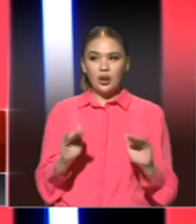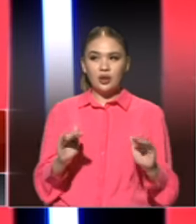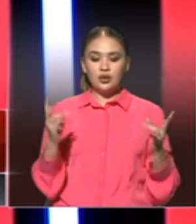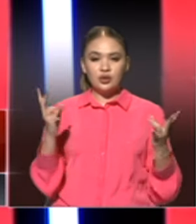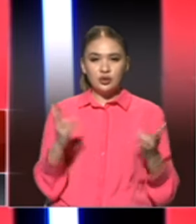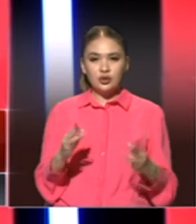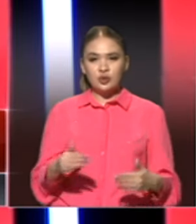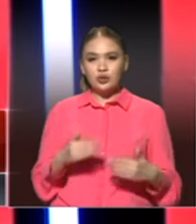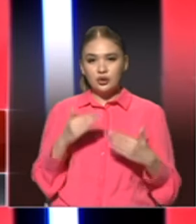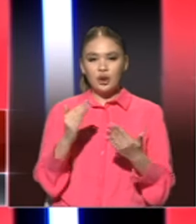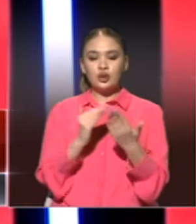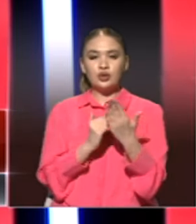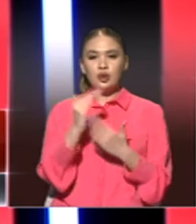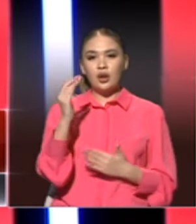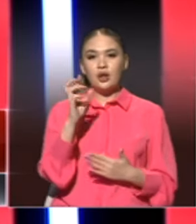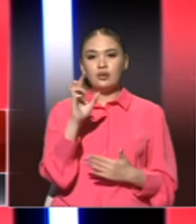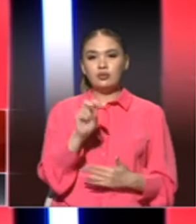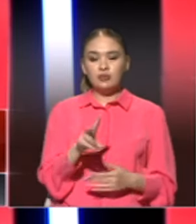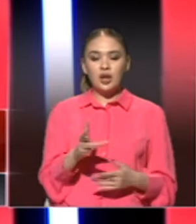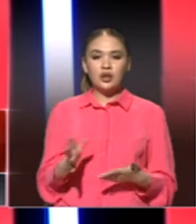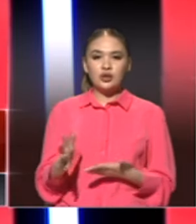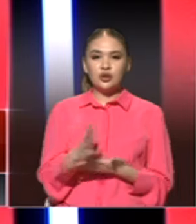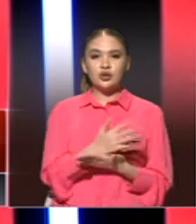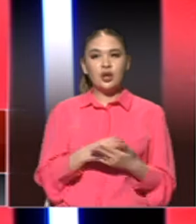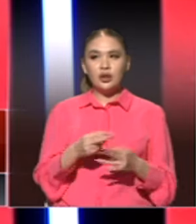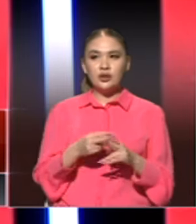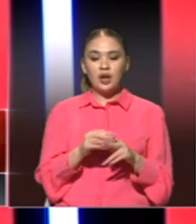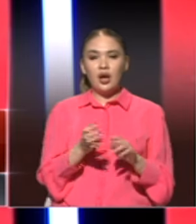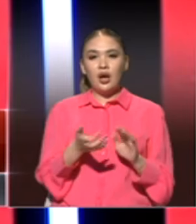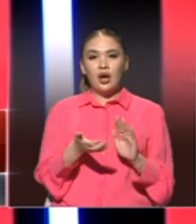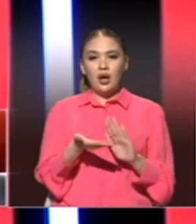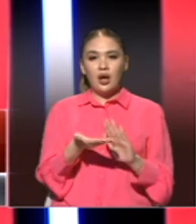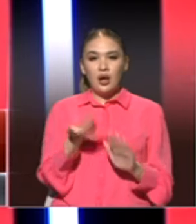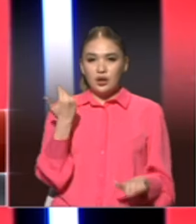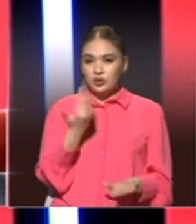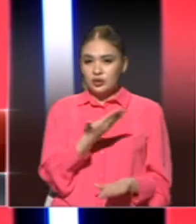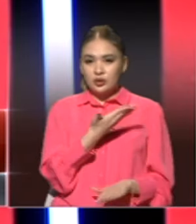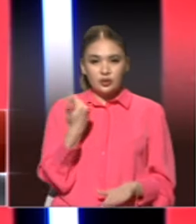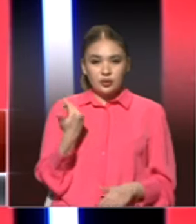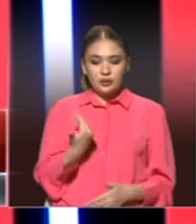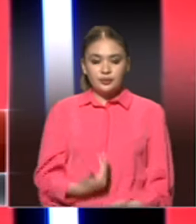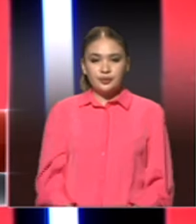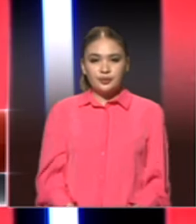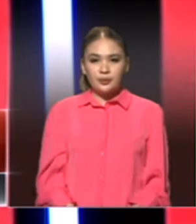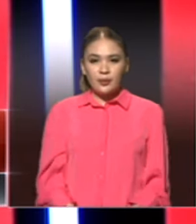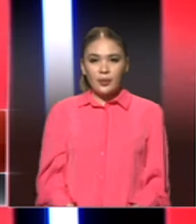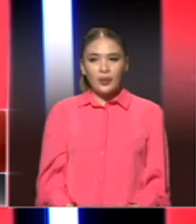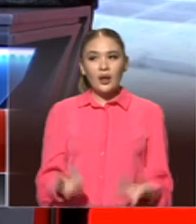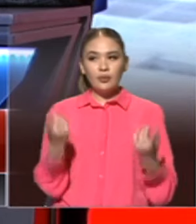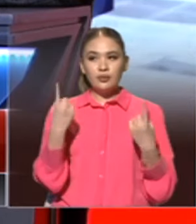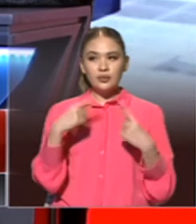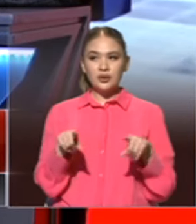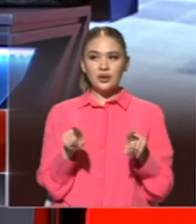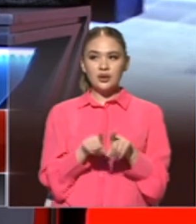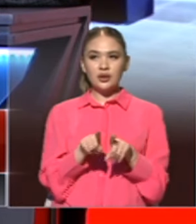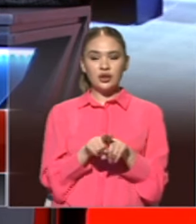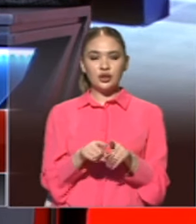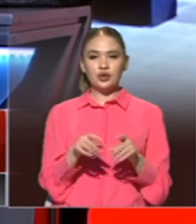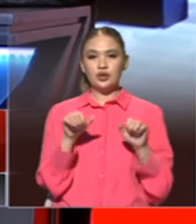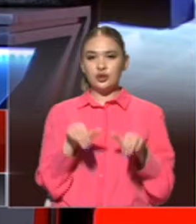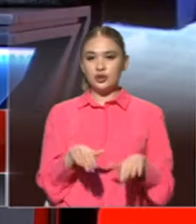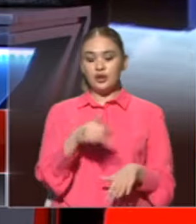баласы үшін жоғарғы балл жинау мүмкіндігінен айырып алған жоқпыз ба? оны басқаша да шеше алмайсыз да ғой сіз.